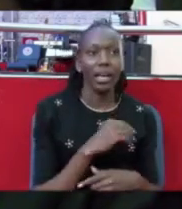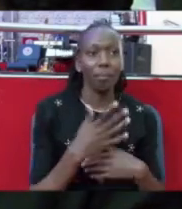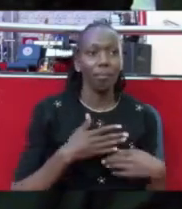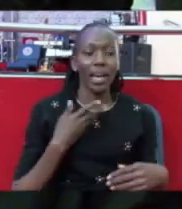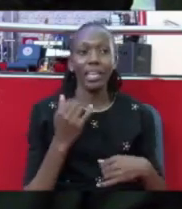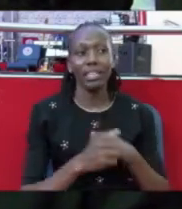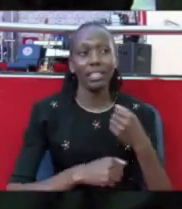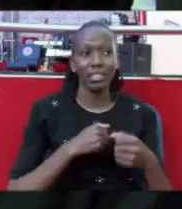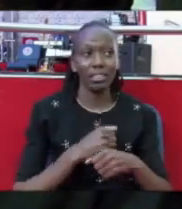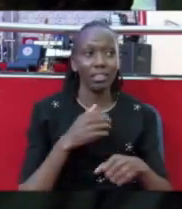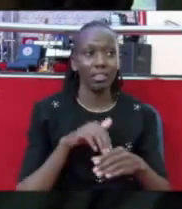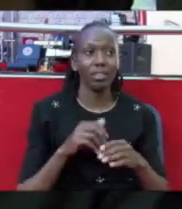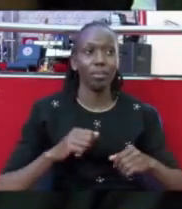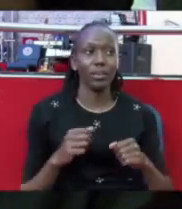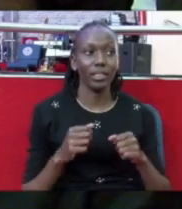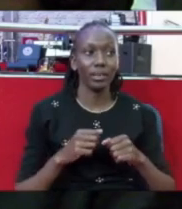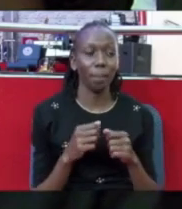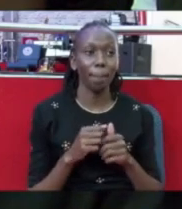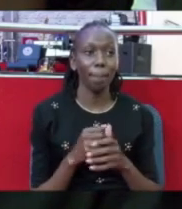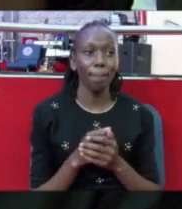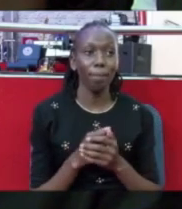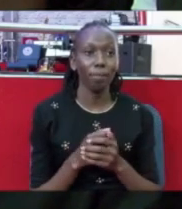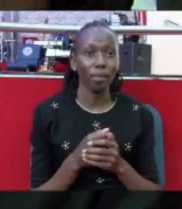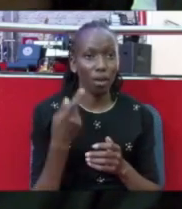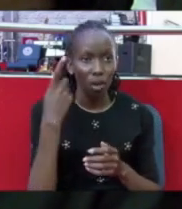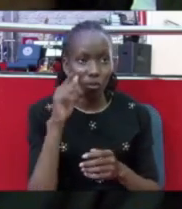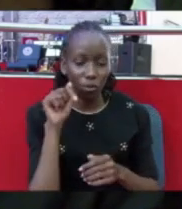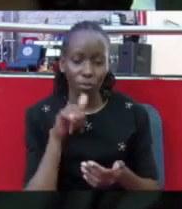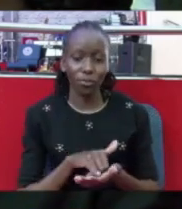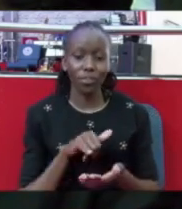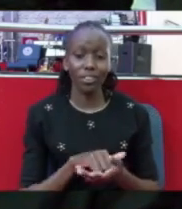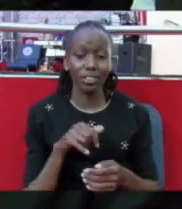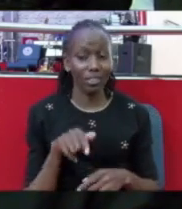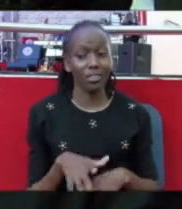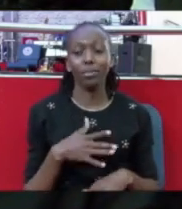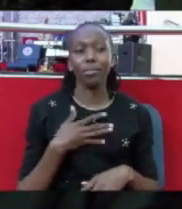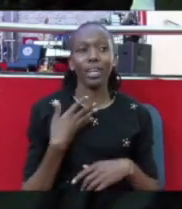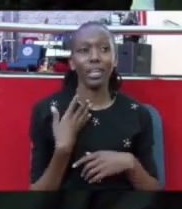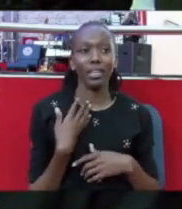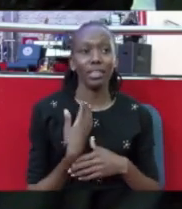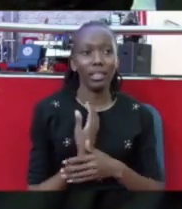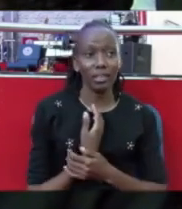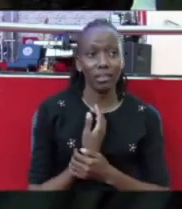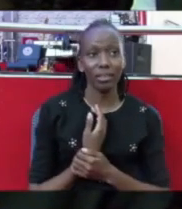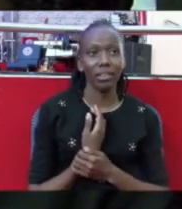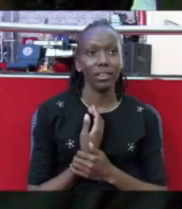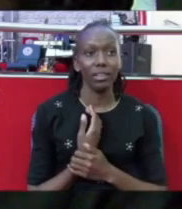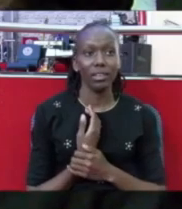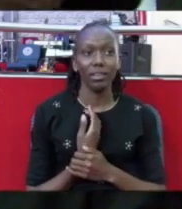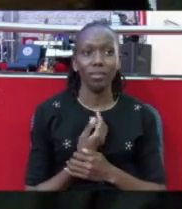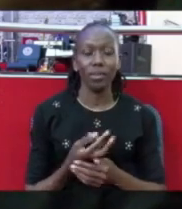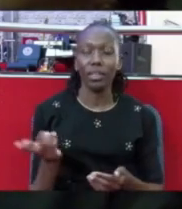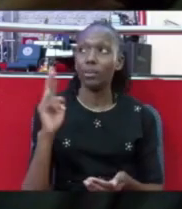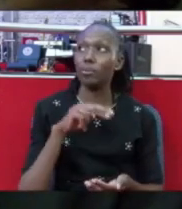pleasures, na miaka yangu yote kwa matamanio yangu, for this is my heritage, kwa sababu hiki ndicho nimepewa. Let us repeat